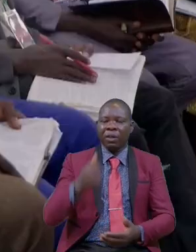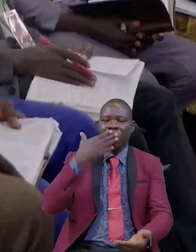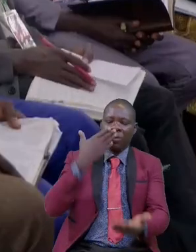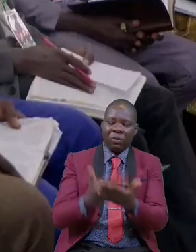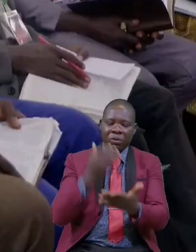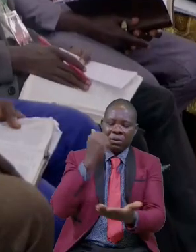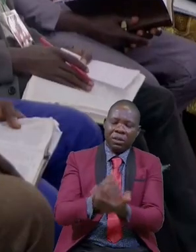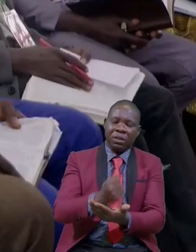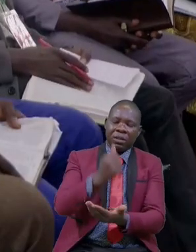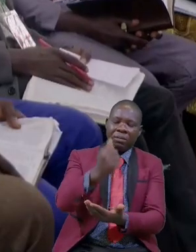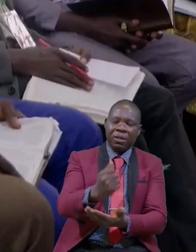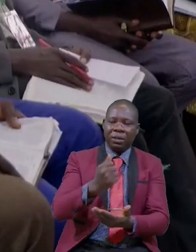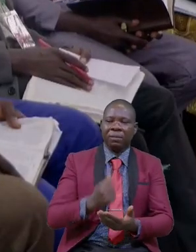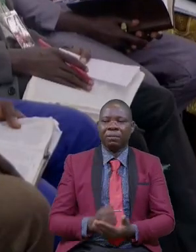amen.